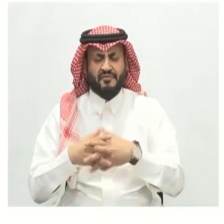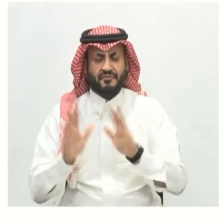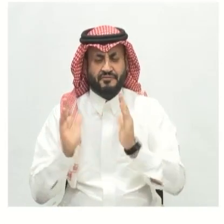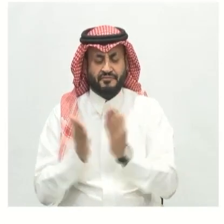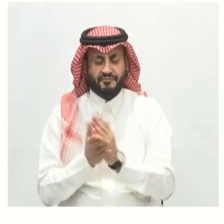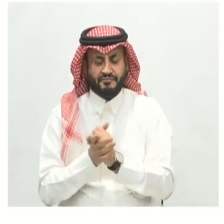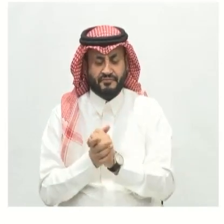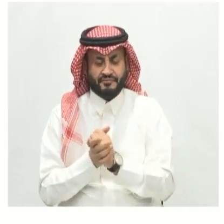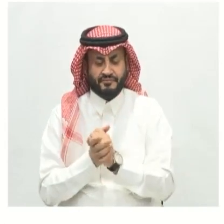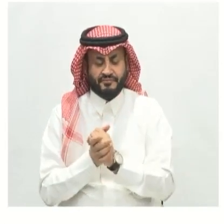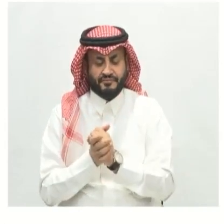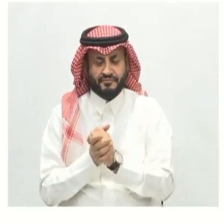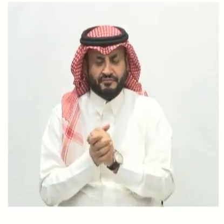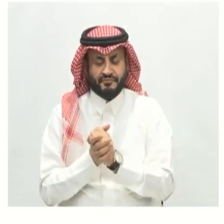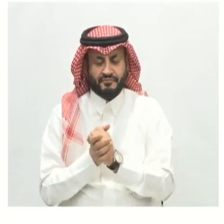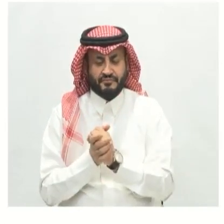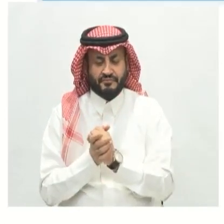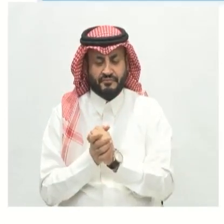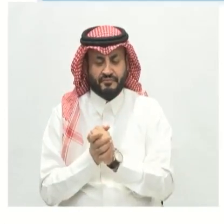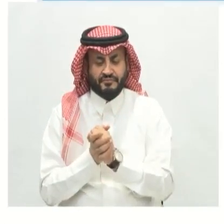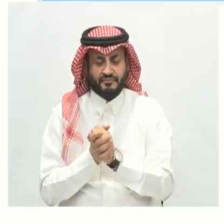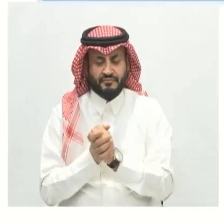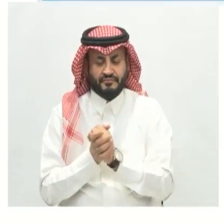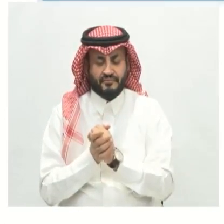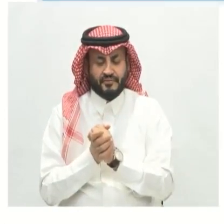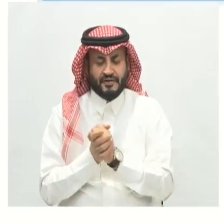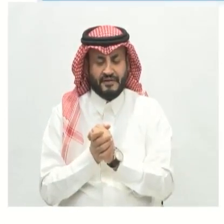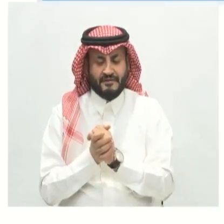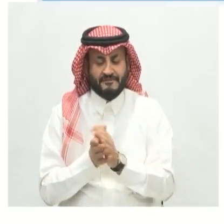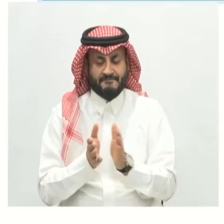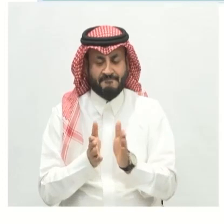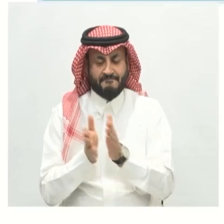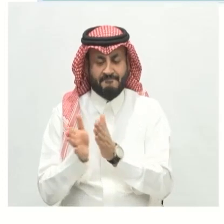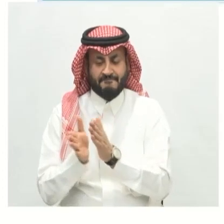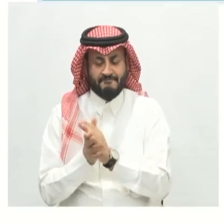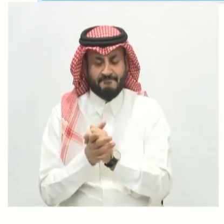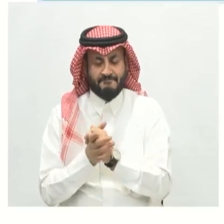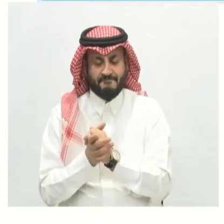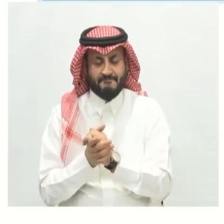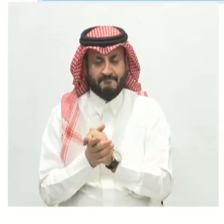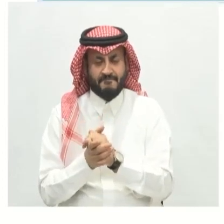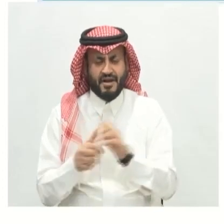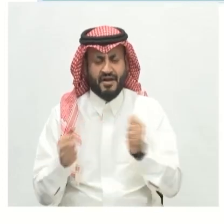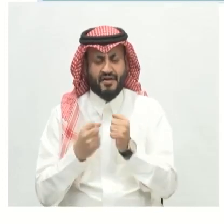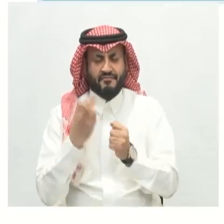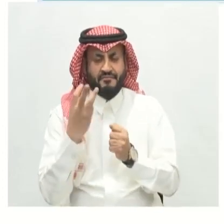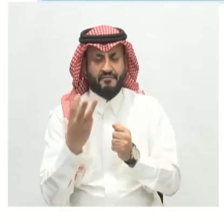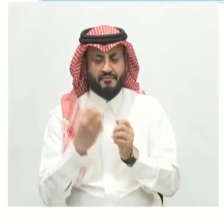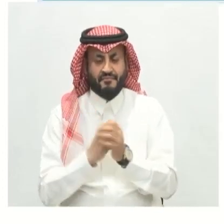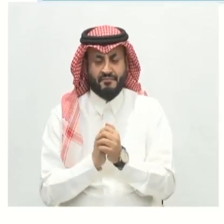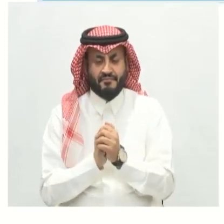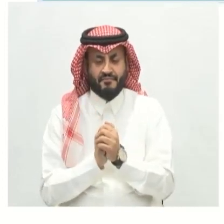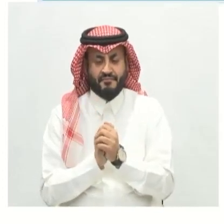لاهل العلم والفضل ننتقل الان الى نشاط رقم ثلاثه نقرا